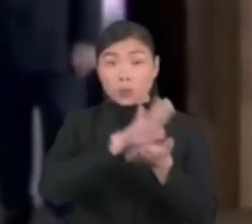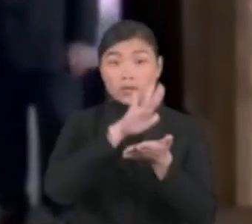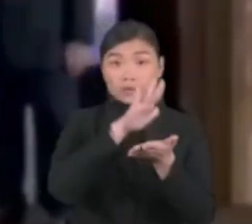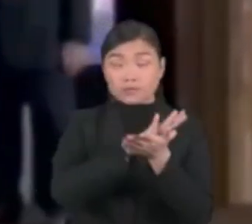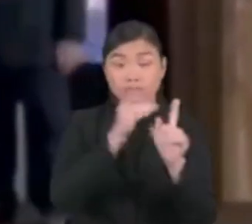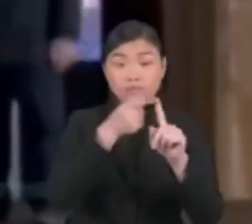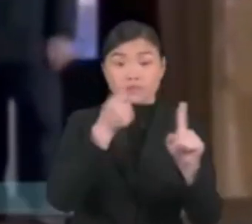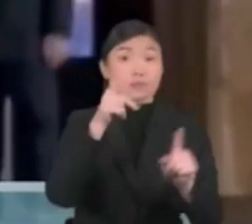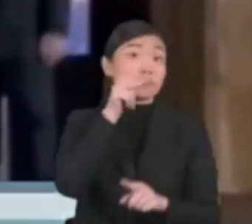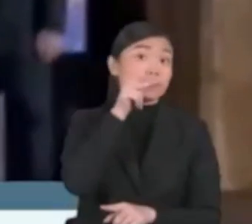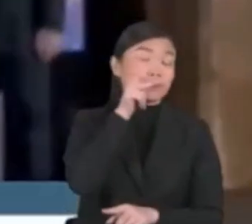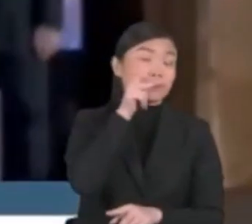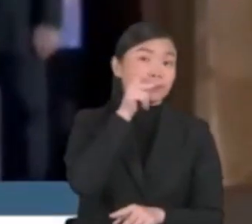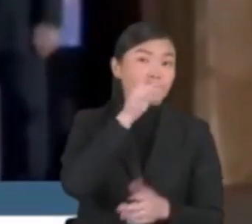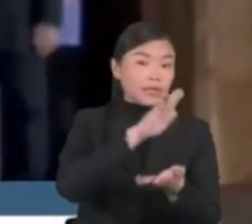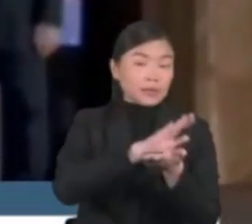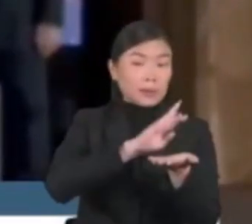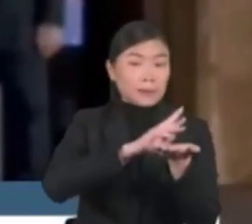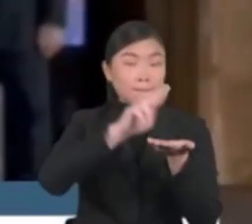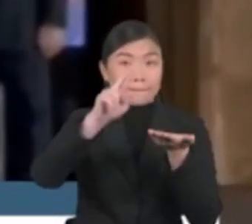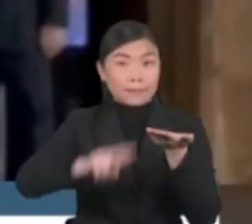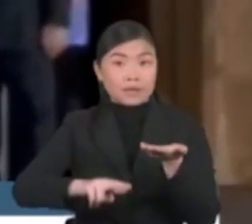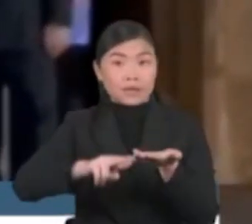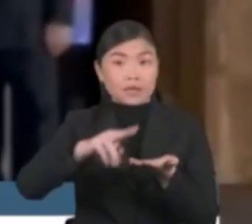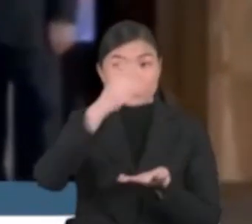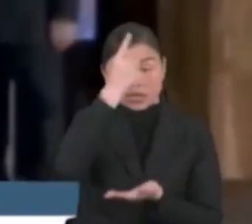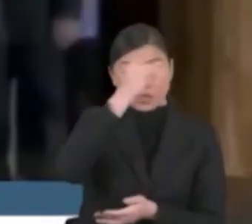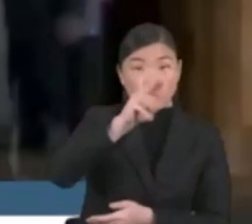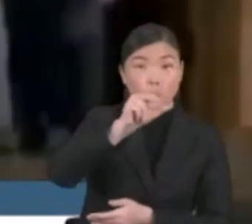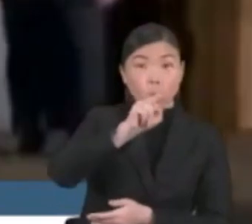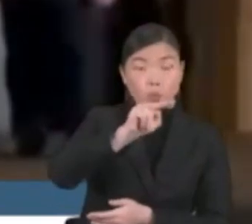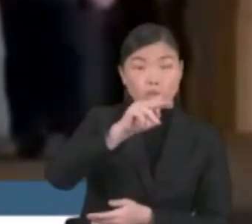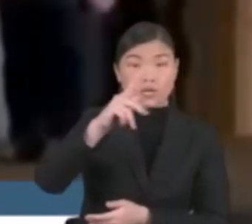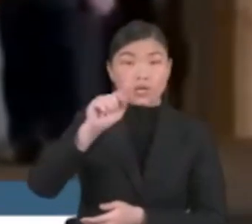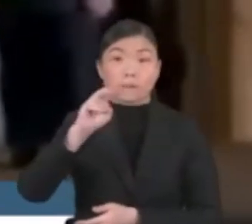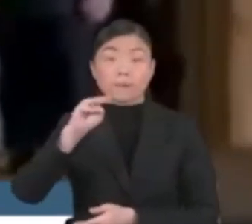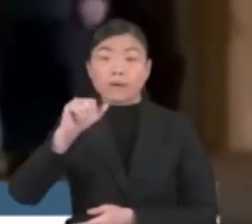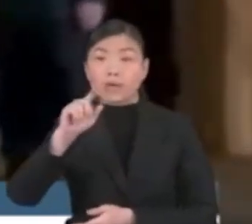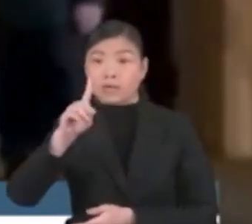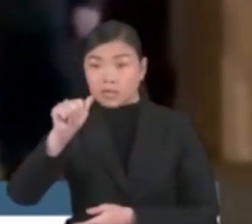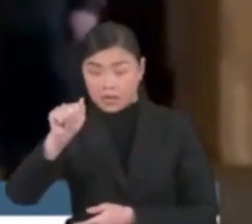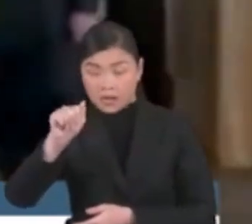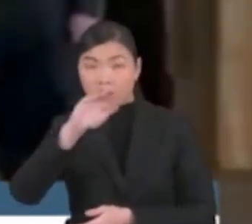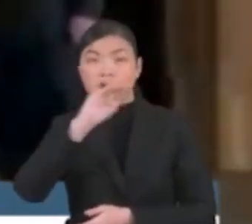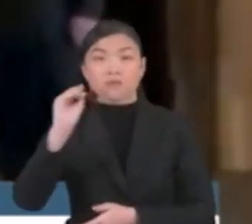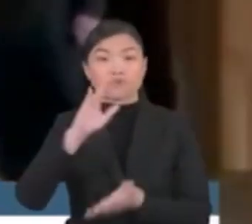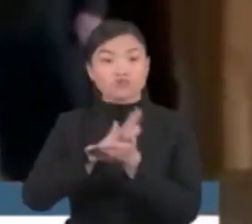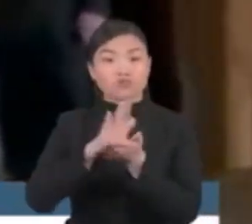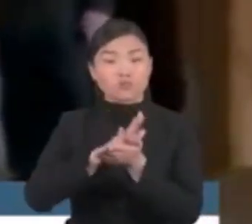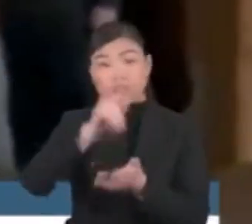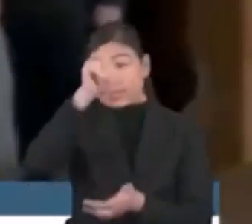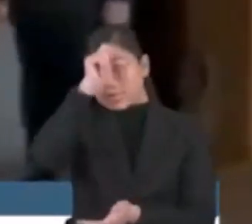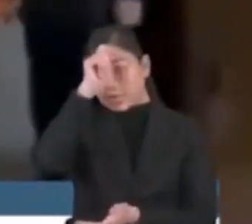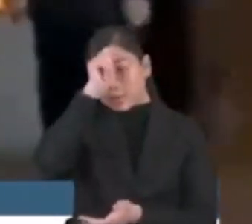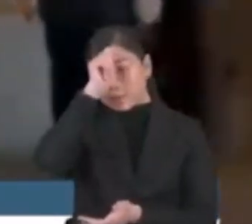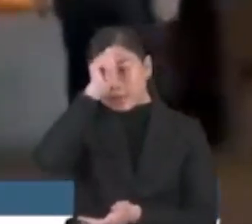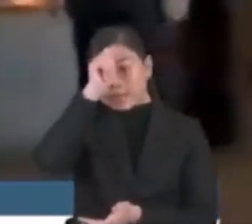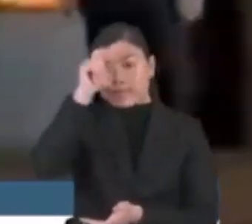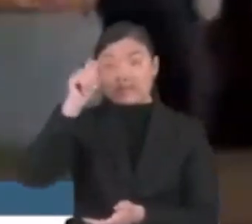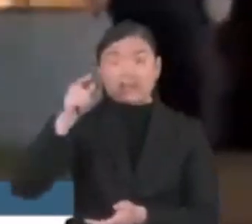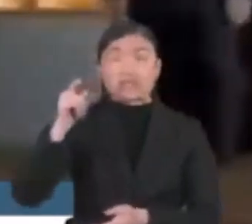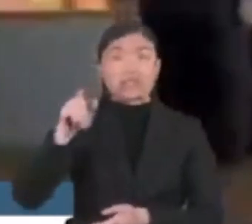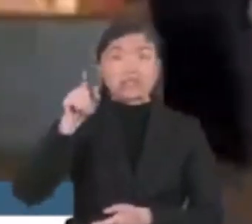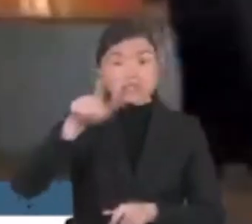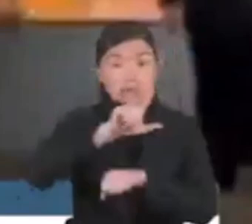Dua sekolah dari Kedah Sekolah Kebangsaan SK Datuk Wan Kemara Chang Lun dan Sekolah Jenis Kebangsaan Tamil SJKT Sungai